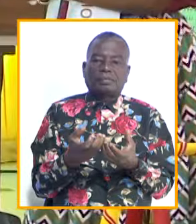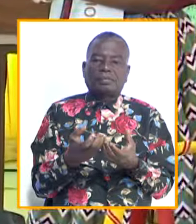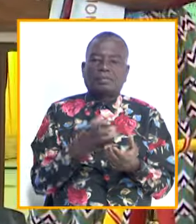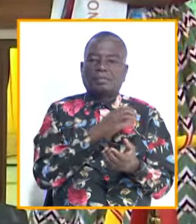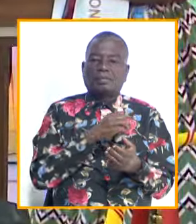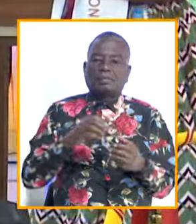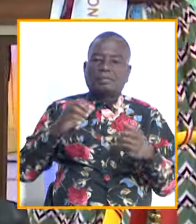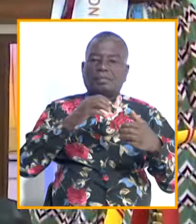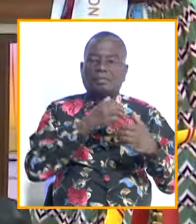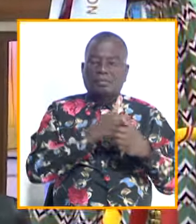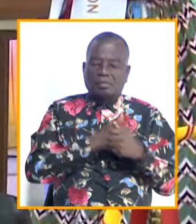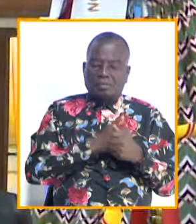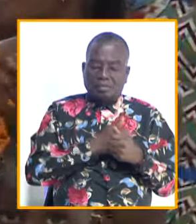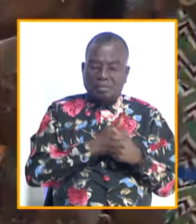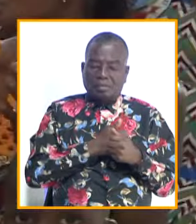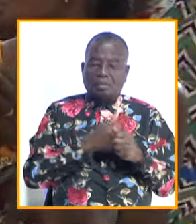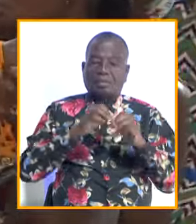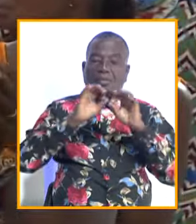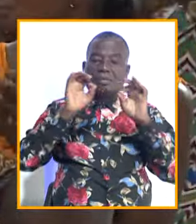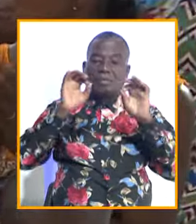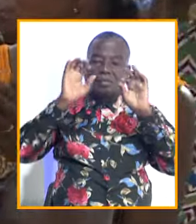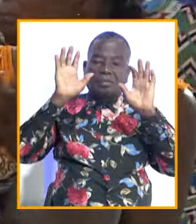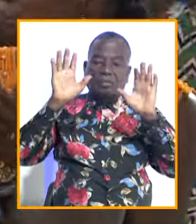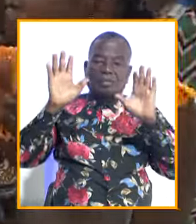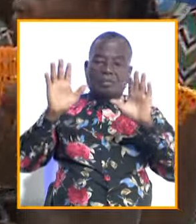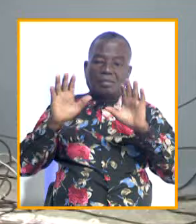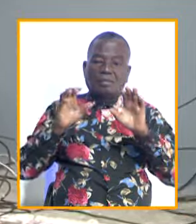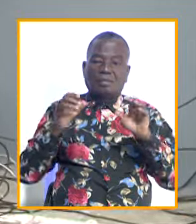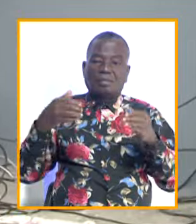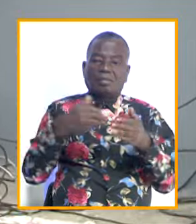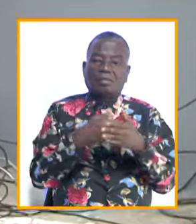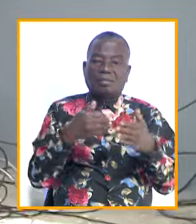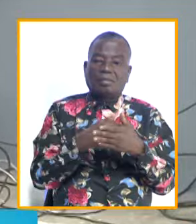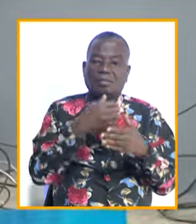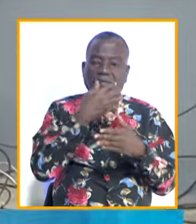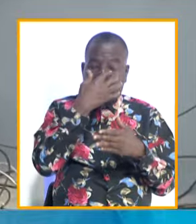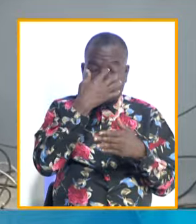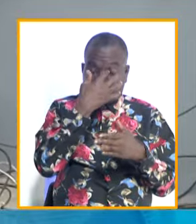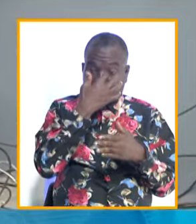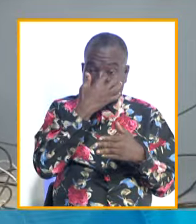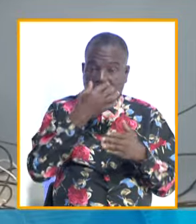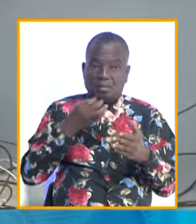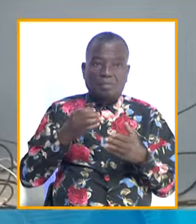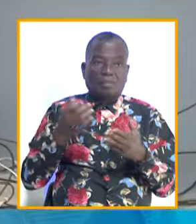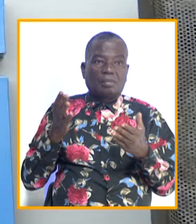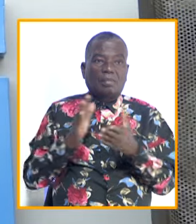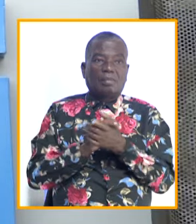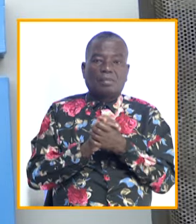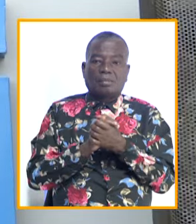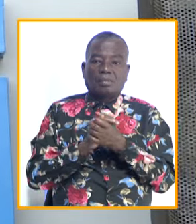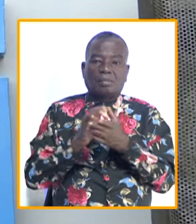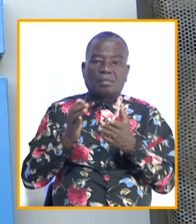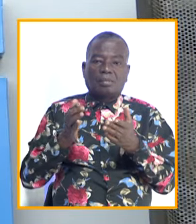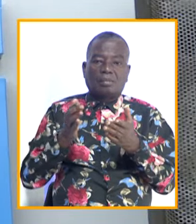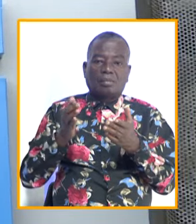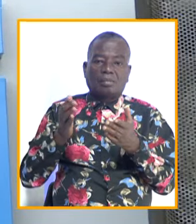la Consolation et des Miracles a inauguré ce dimanche son nouveau lieu de culte. Une église bâtie, c'est plusieurs portes de l'enfer qui se ferment. Dieu nous